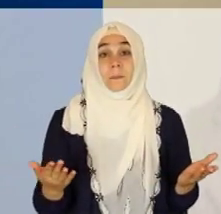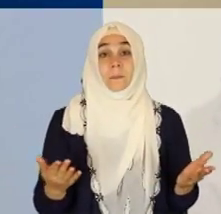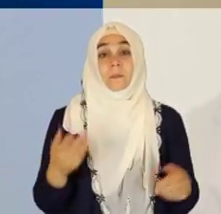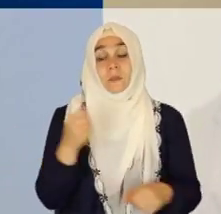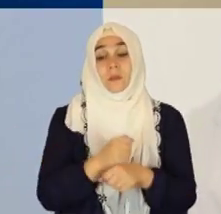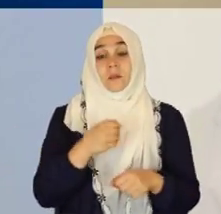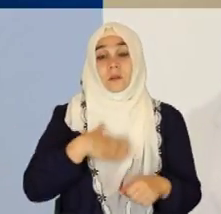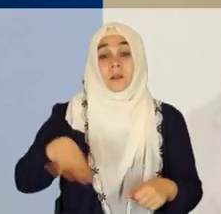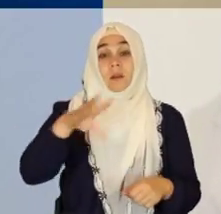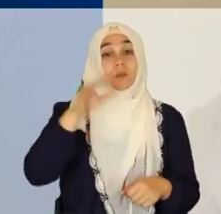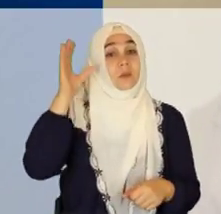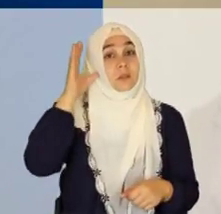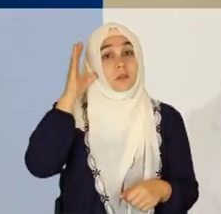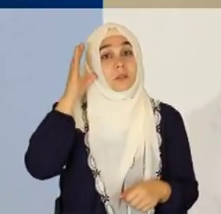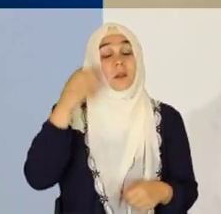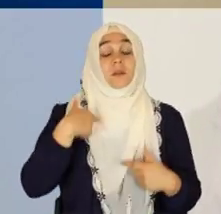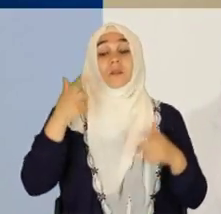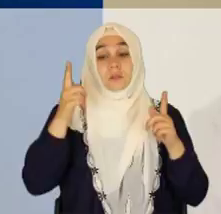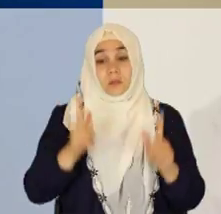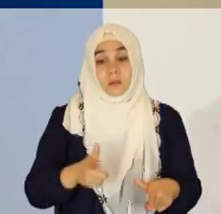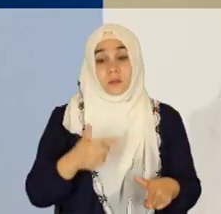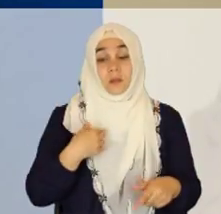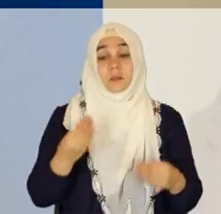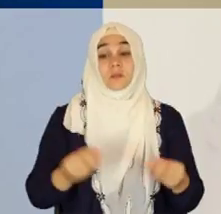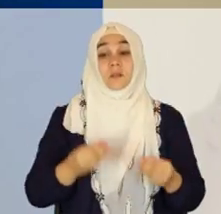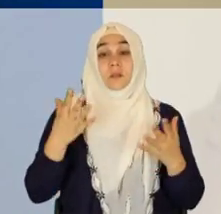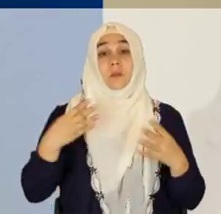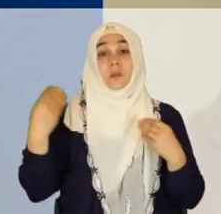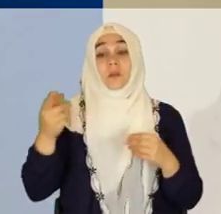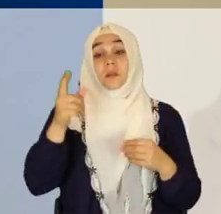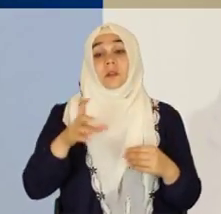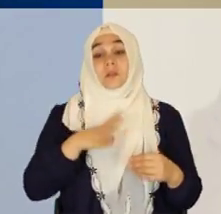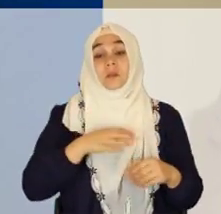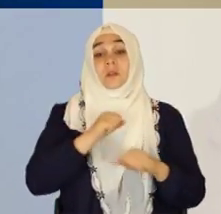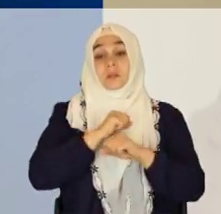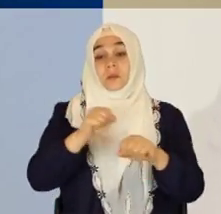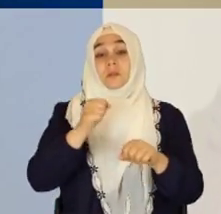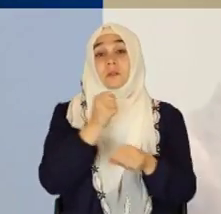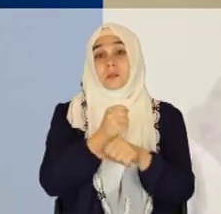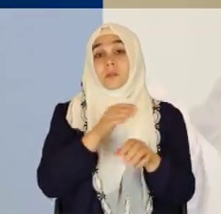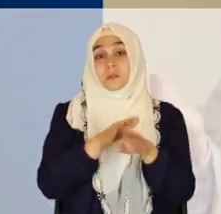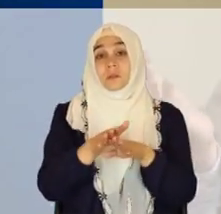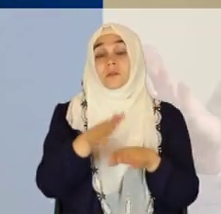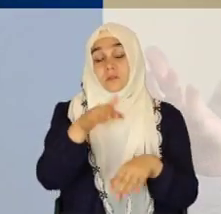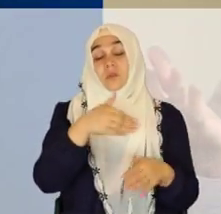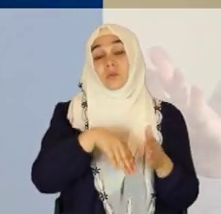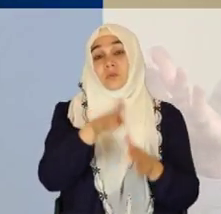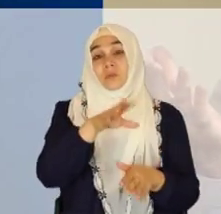Shu yerdan mana shu gapni eshitib, men birovga sadaqa berar ekanman deb ikkita odam chiqib shunga amal qilib qo'ysa o'sha foyda.